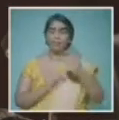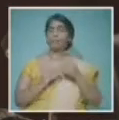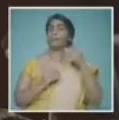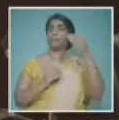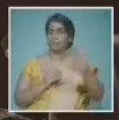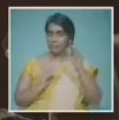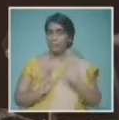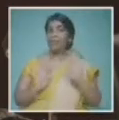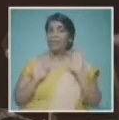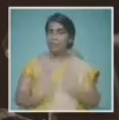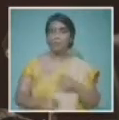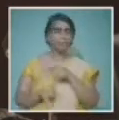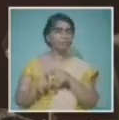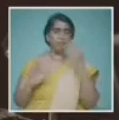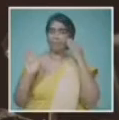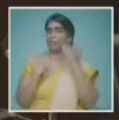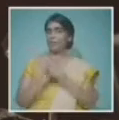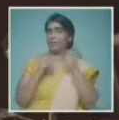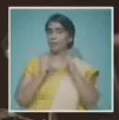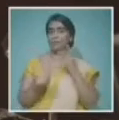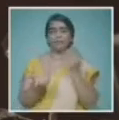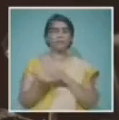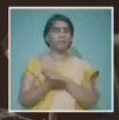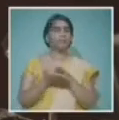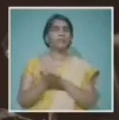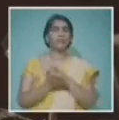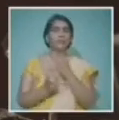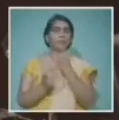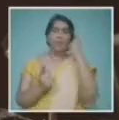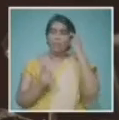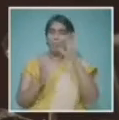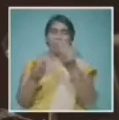බවට පත් වෙනවා නමුත් එවැනි සාධනීය ප්‍රතිසංස්කරණයක් මේ අයගෙන්